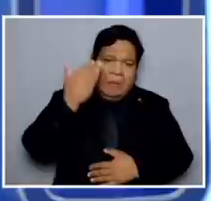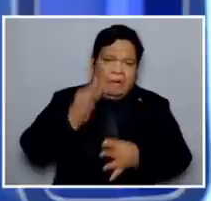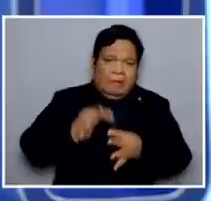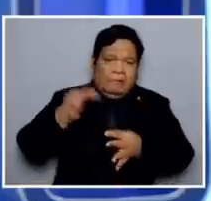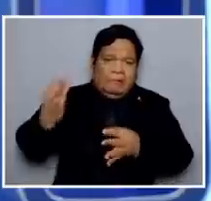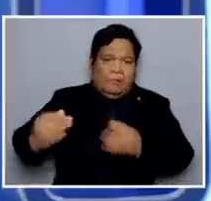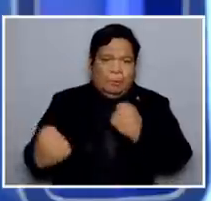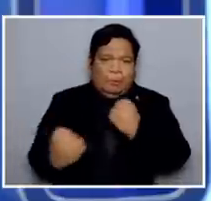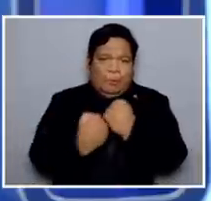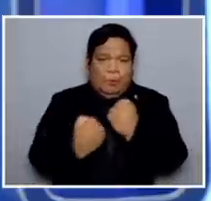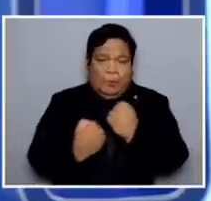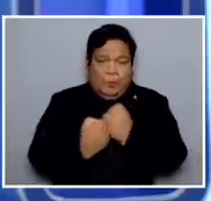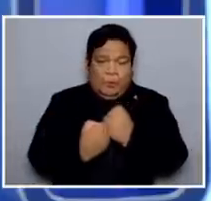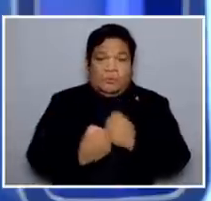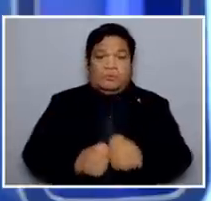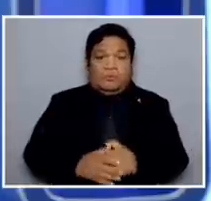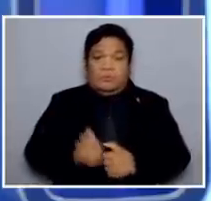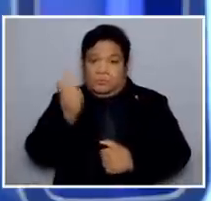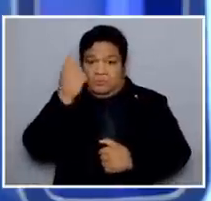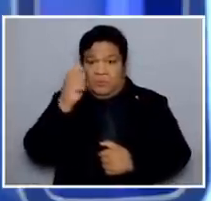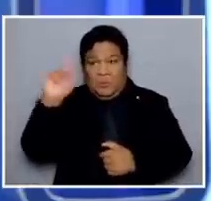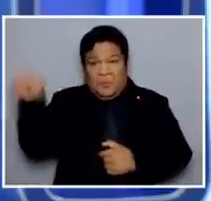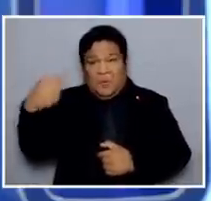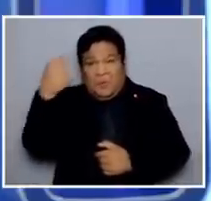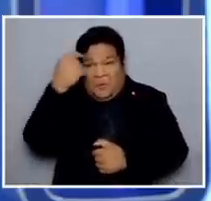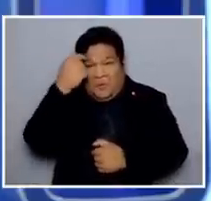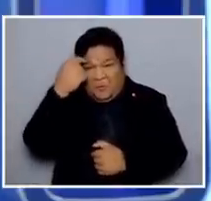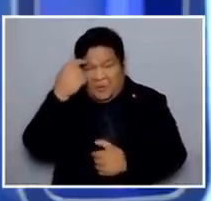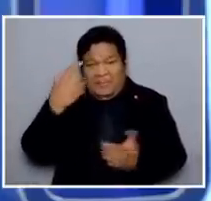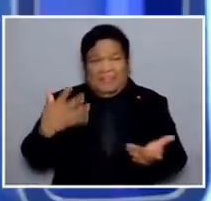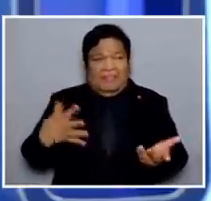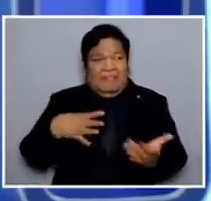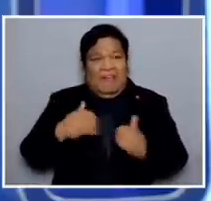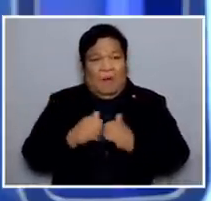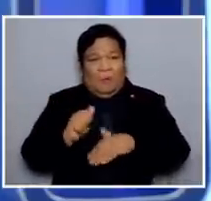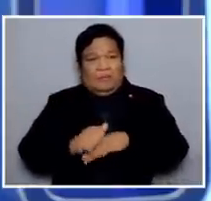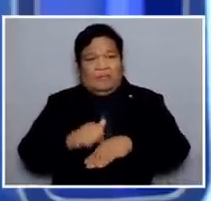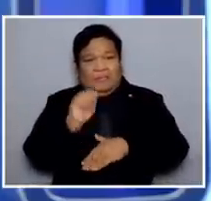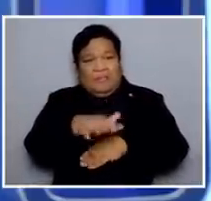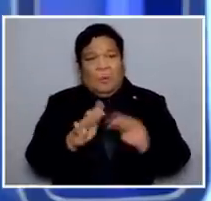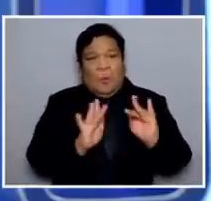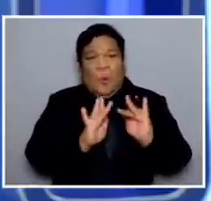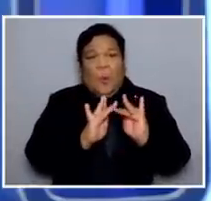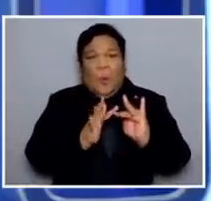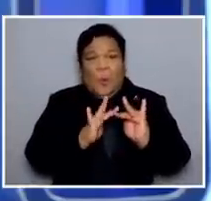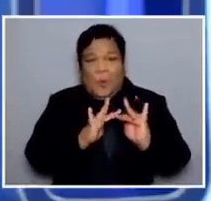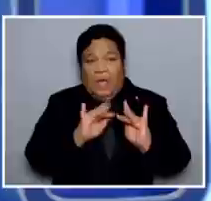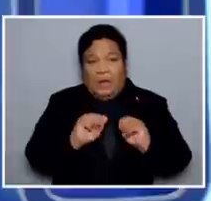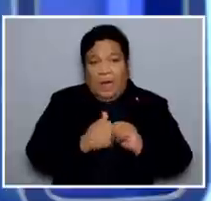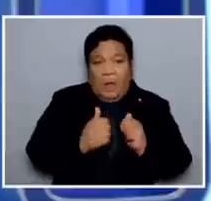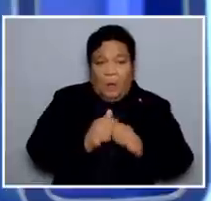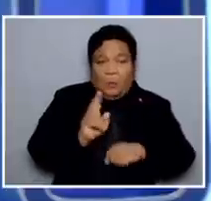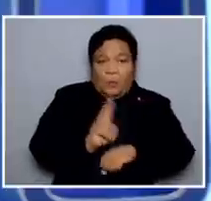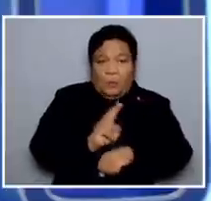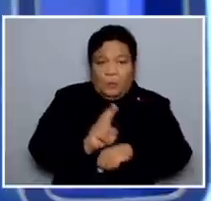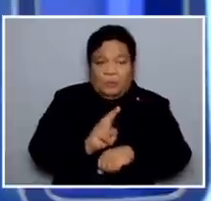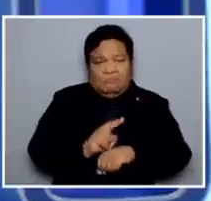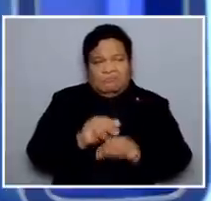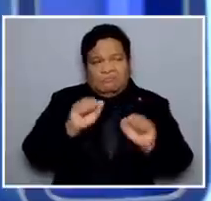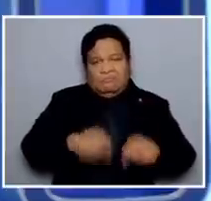Aminado naman ang gobyerno na dahil idadaan sa online wallet ang fuel subsidy, pwedeng magamit ito sa ibang